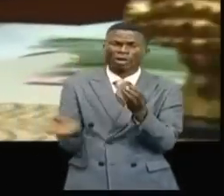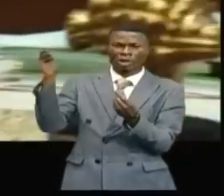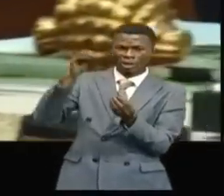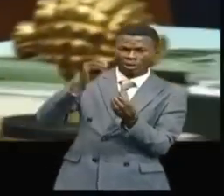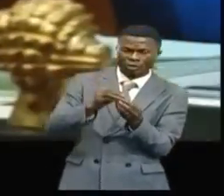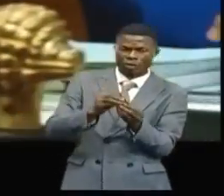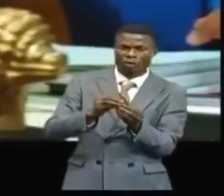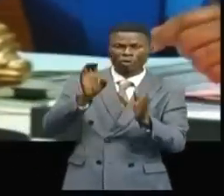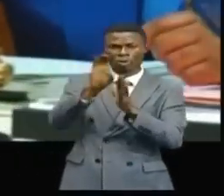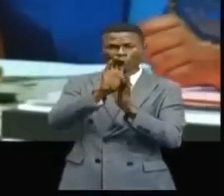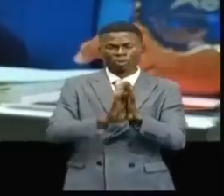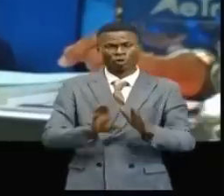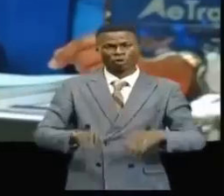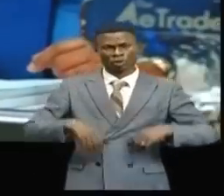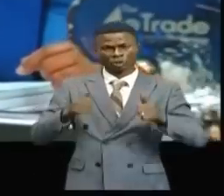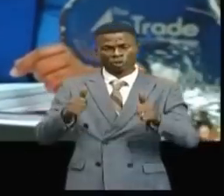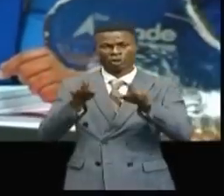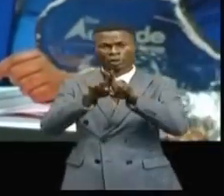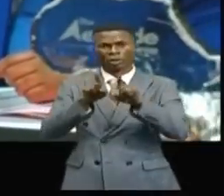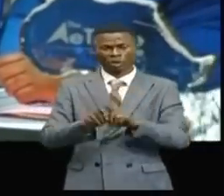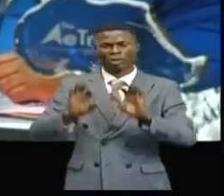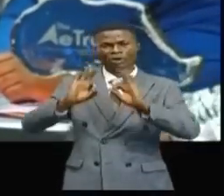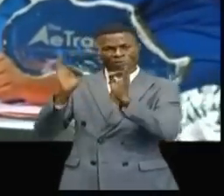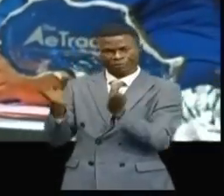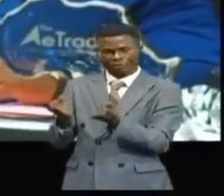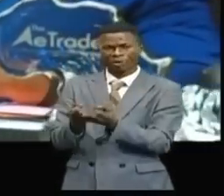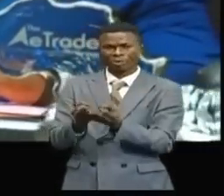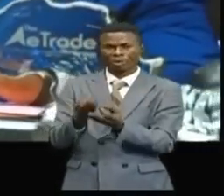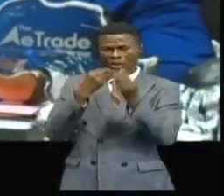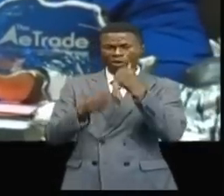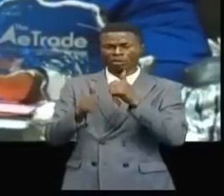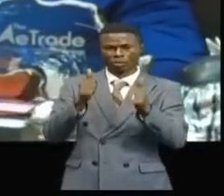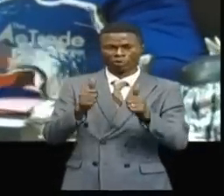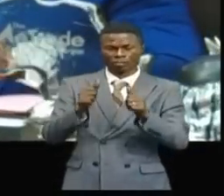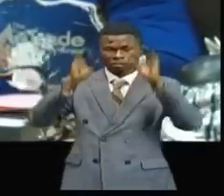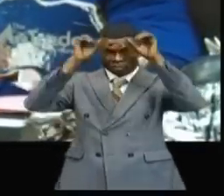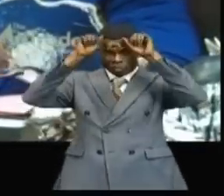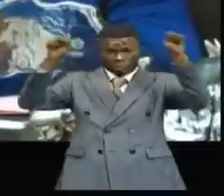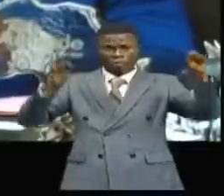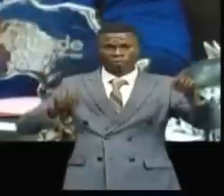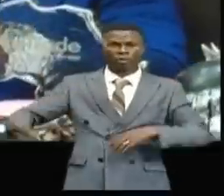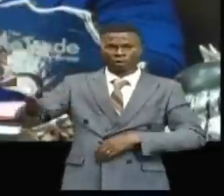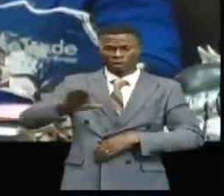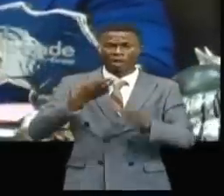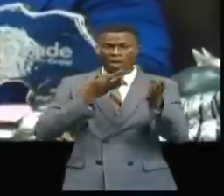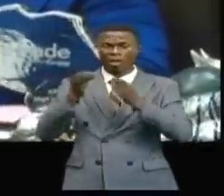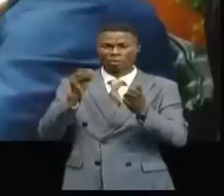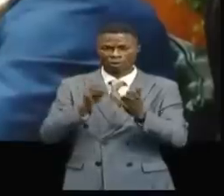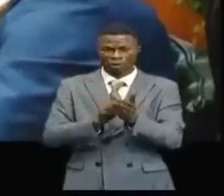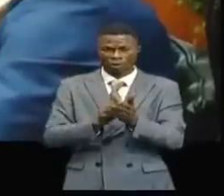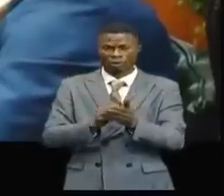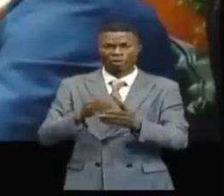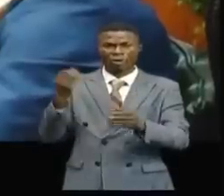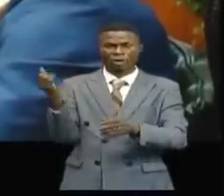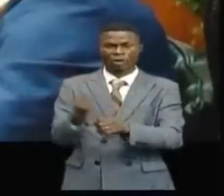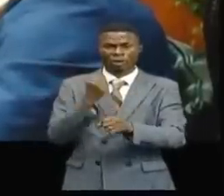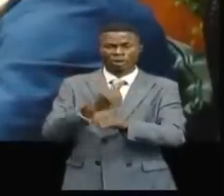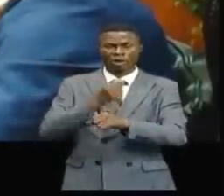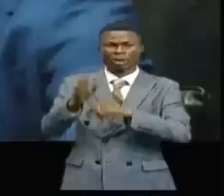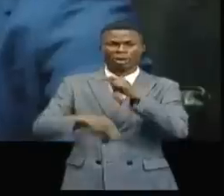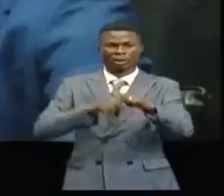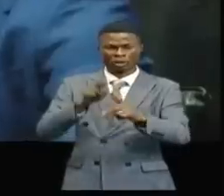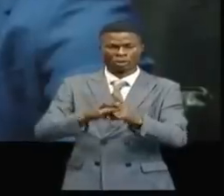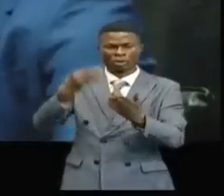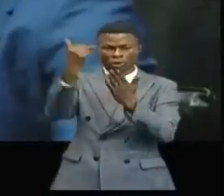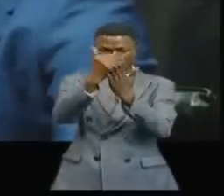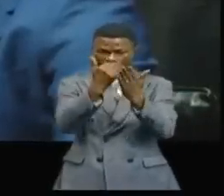de leurs conditions de vie et celles de leurs familles. Le président de la République a précisé que le service national a recruté